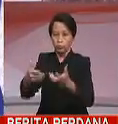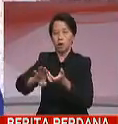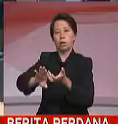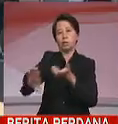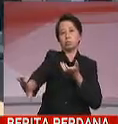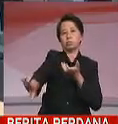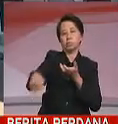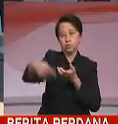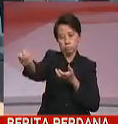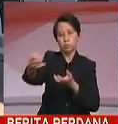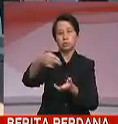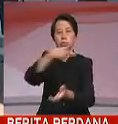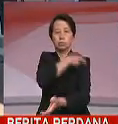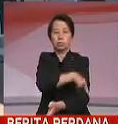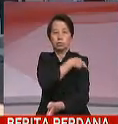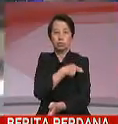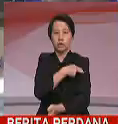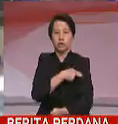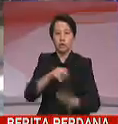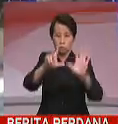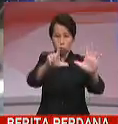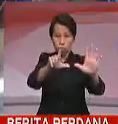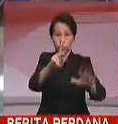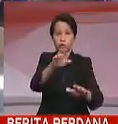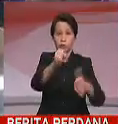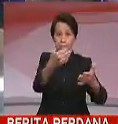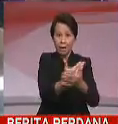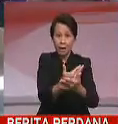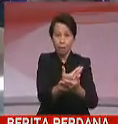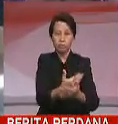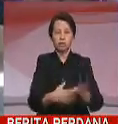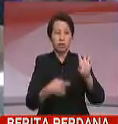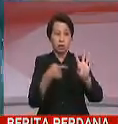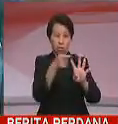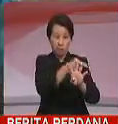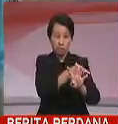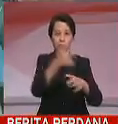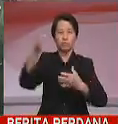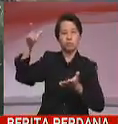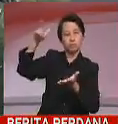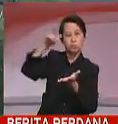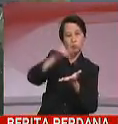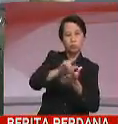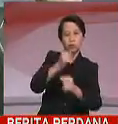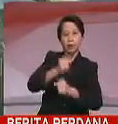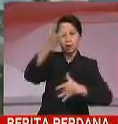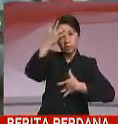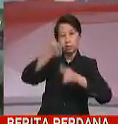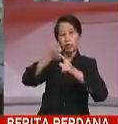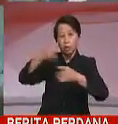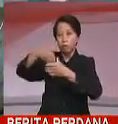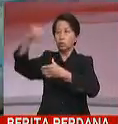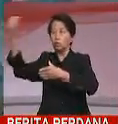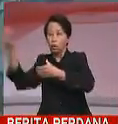diasing dan diberi rawatan. Bagi 7 kes baru yang dilaporkan, 4 kes adalah kes import yang mendapat jangkitan di luar